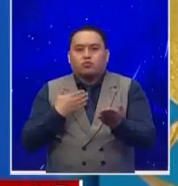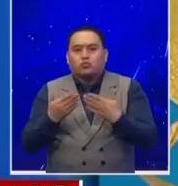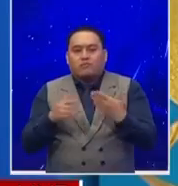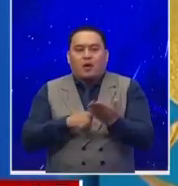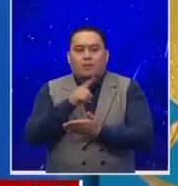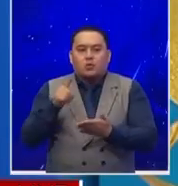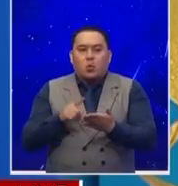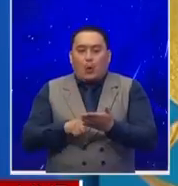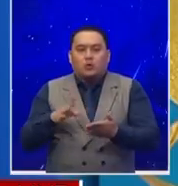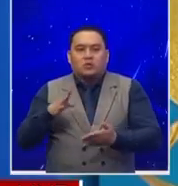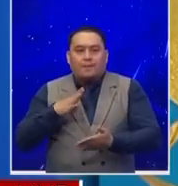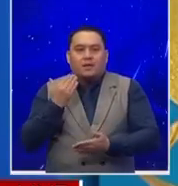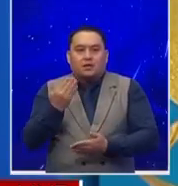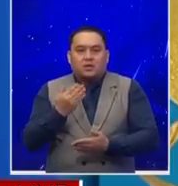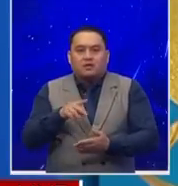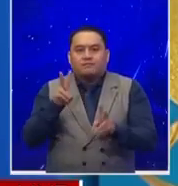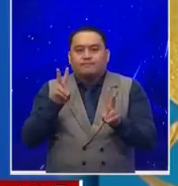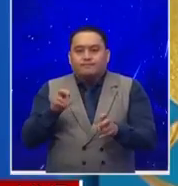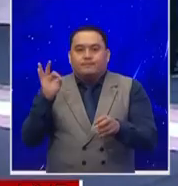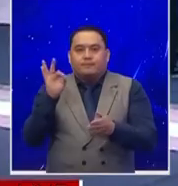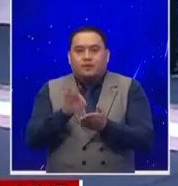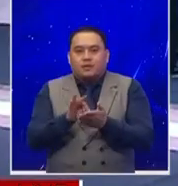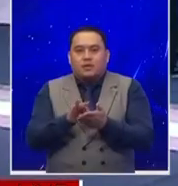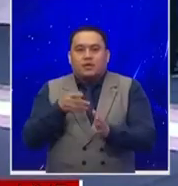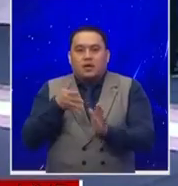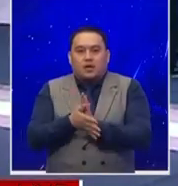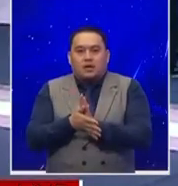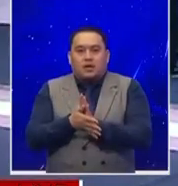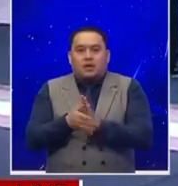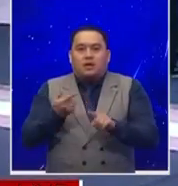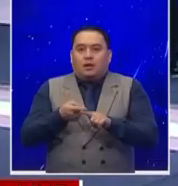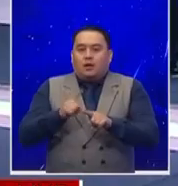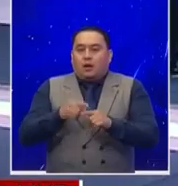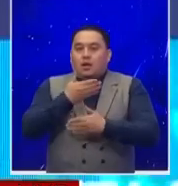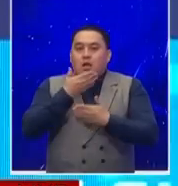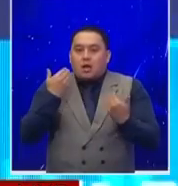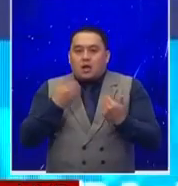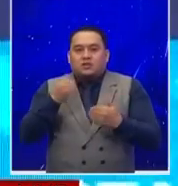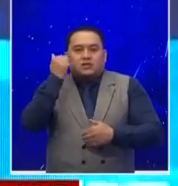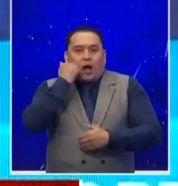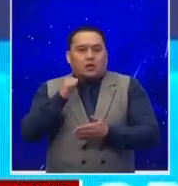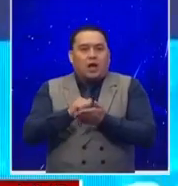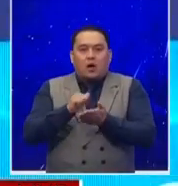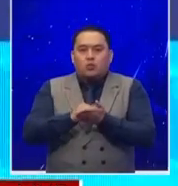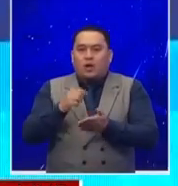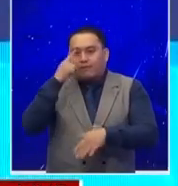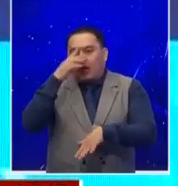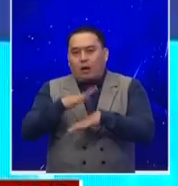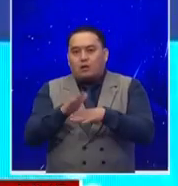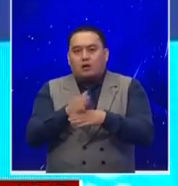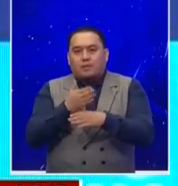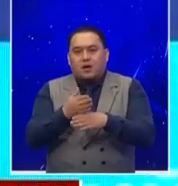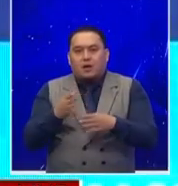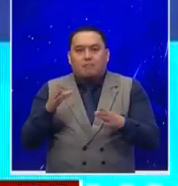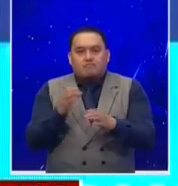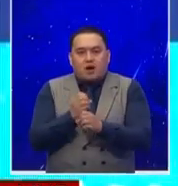вопросов в новом экокодексе был пункт целевого расходования эмиссий. Из-за отсутствия обязательств в старом документе акиматы распределяли